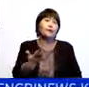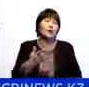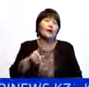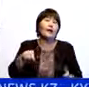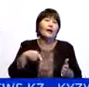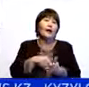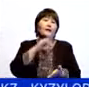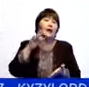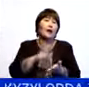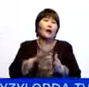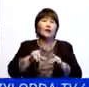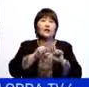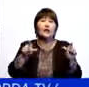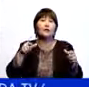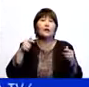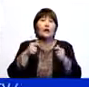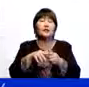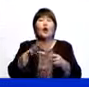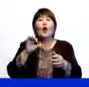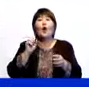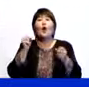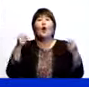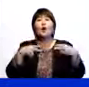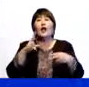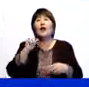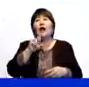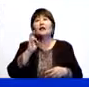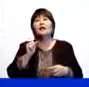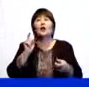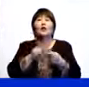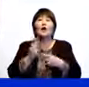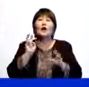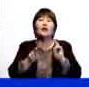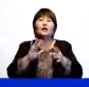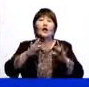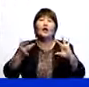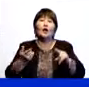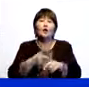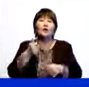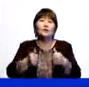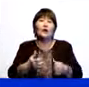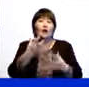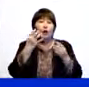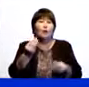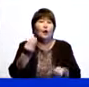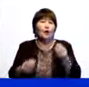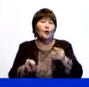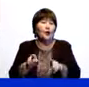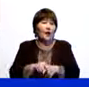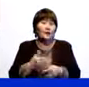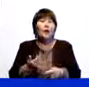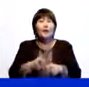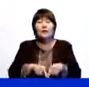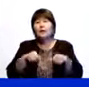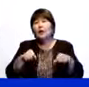Олар қаланың қақ ортасынан ғимарат жалдап, оны онлайн казиноға айналдырған. Мұнда келушілер ғаламтор арқылы бәс тігіп, құмар ойынға арбалып келген.